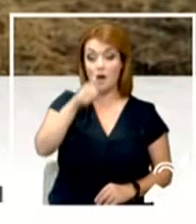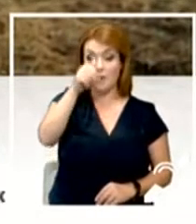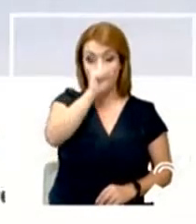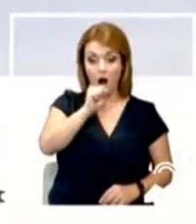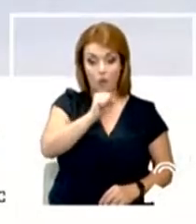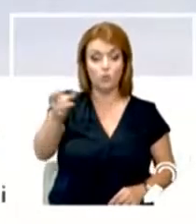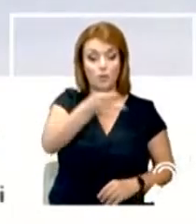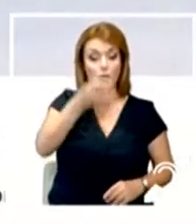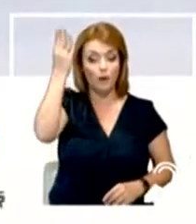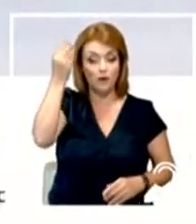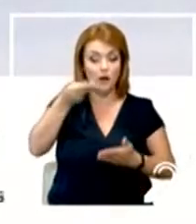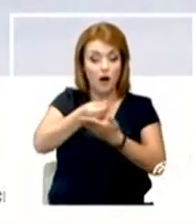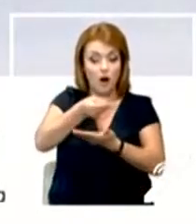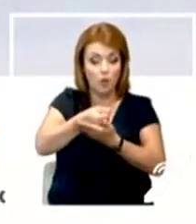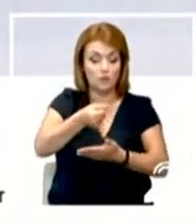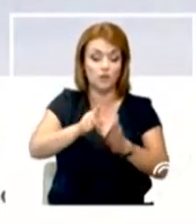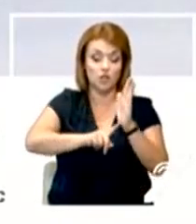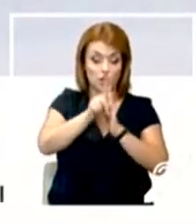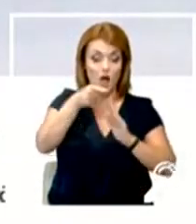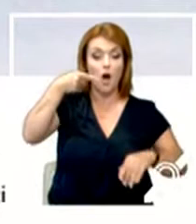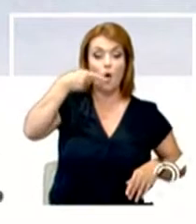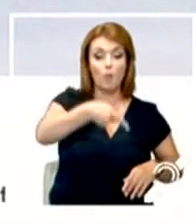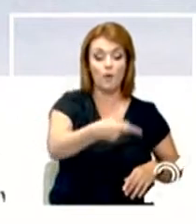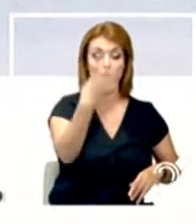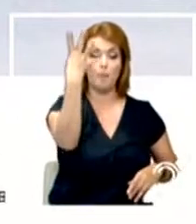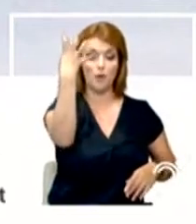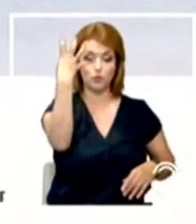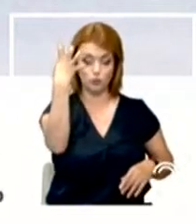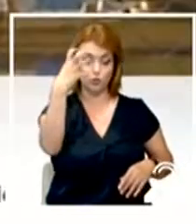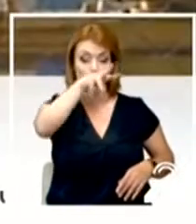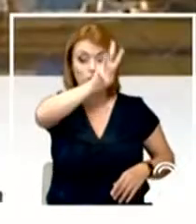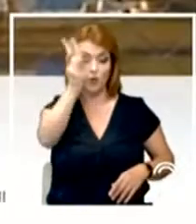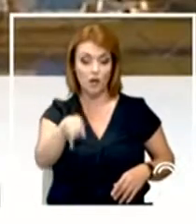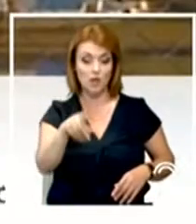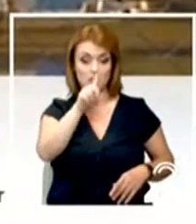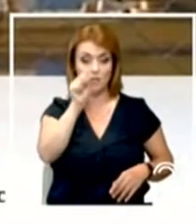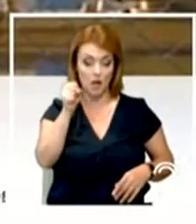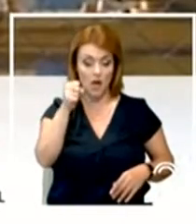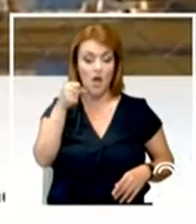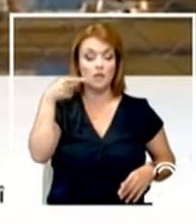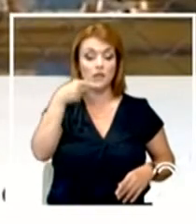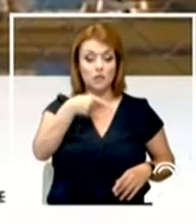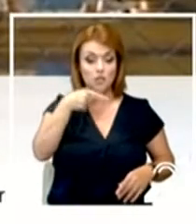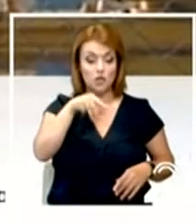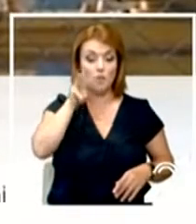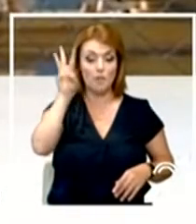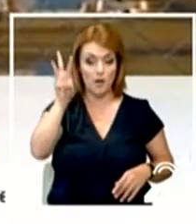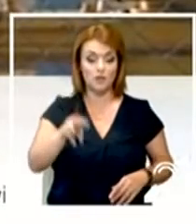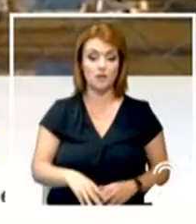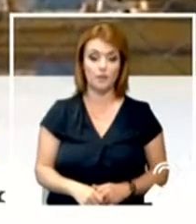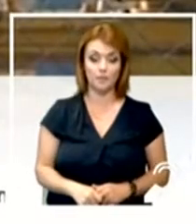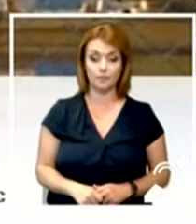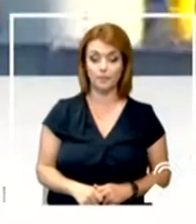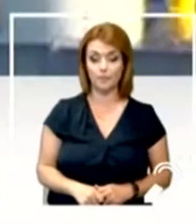august, Republica Moldova achită 1458 de dolari pentru 1000 de metri cub de gaze naturale, cu 478 de dolari mai